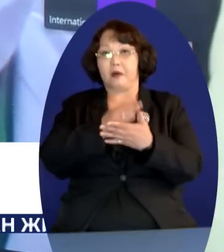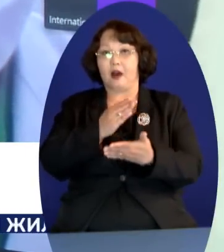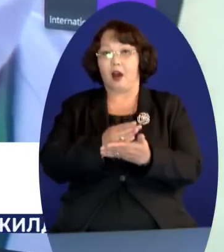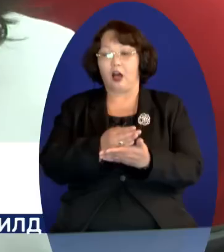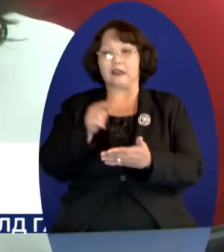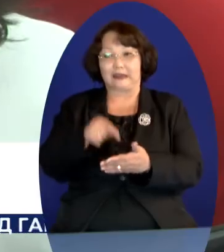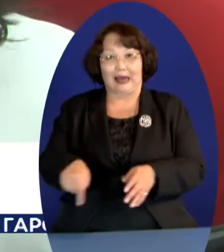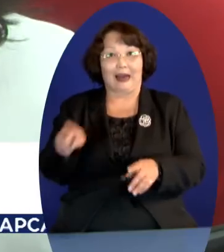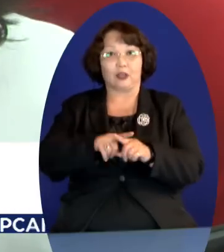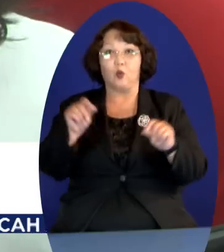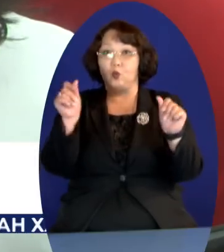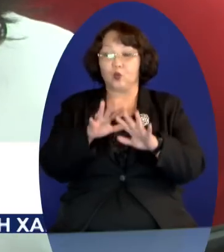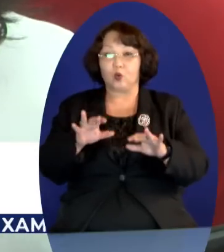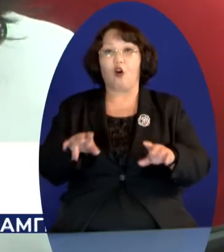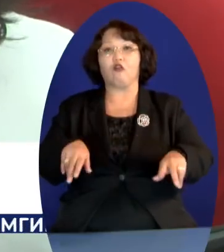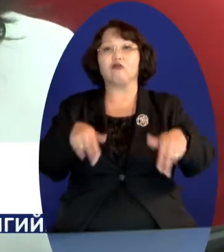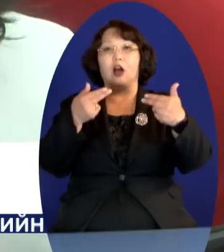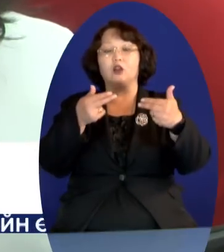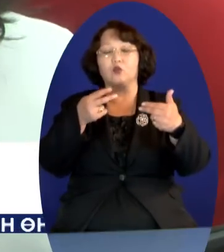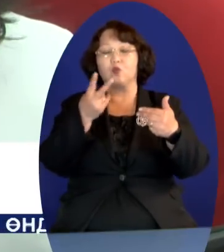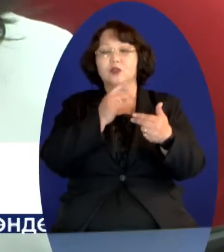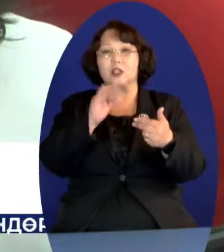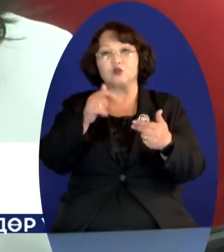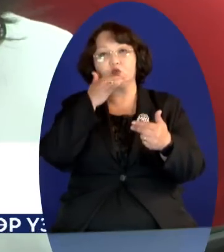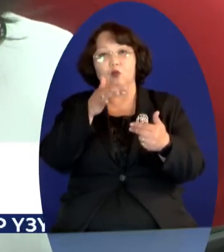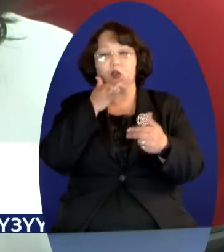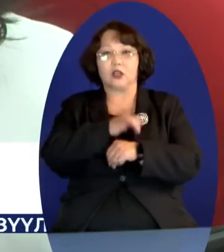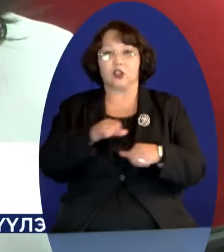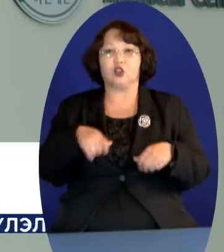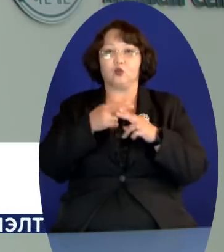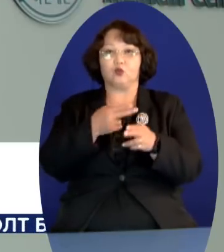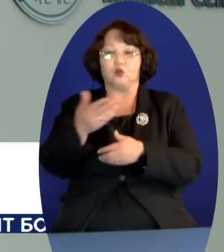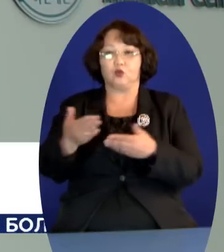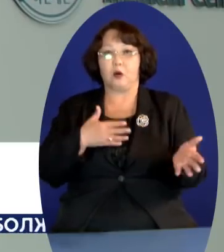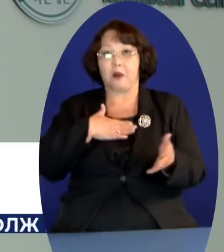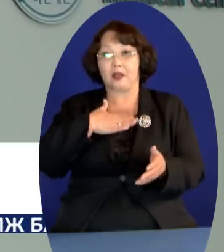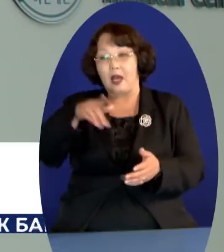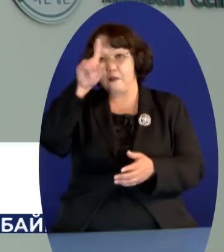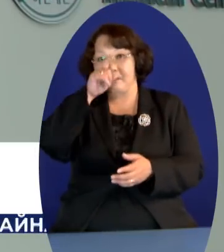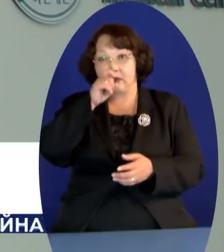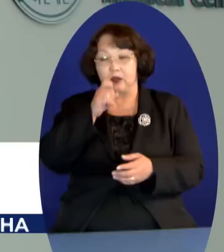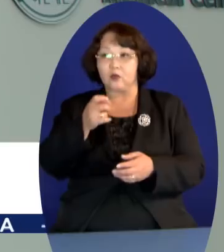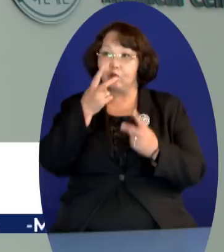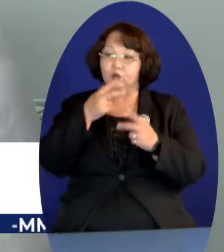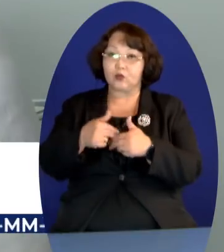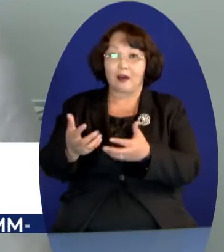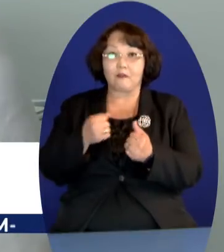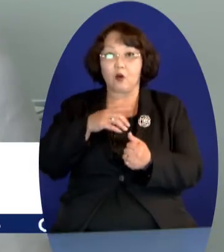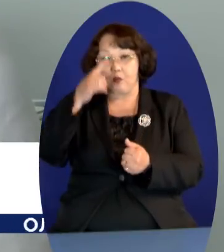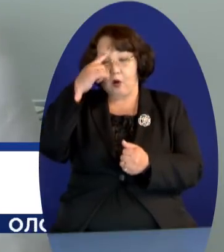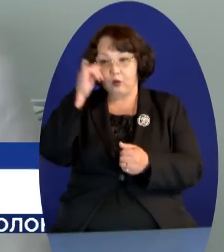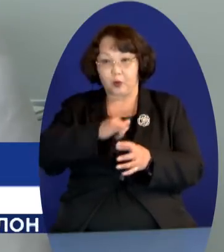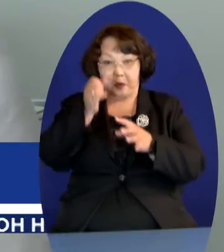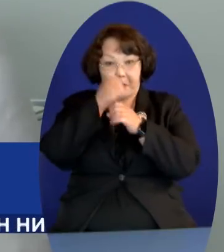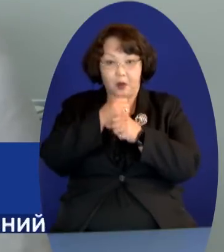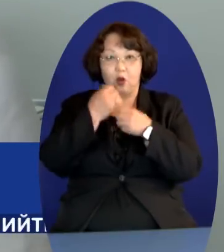үн төлбөргүй онлайн үзлэг зөвлөгөөг иргэдэд өгч эхэлсэн гэлээ. Манай эмнэлэгт үзүүлэх гэж хүсэх юм бол Монголда юм хэлгэсэн шинжилгээний материалууд